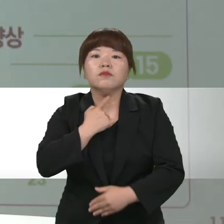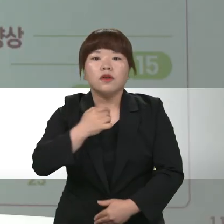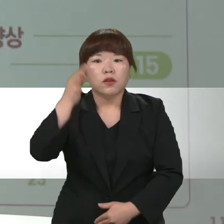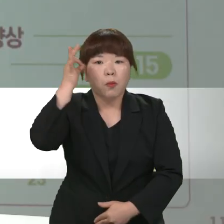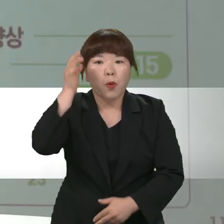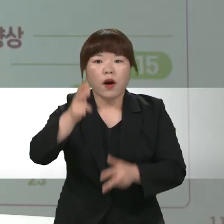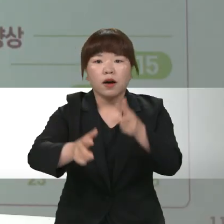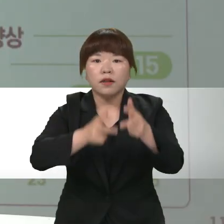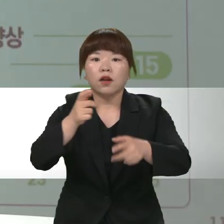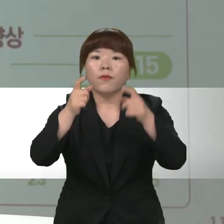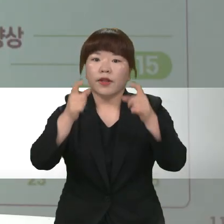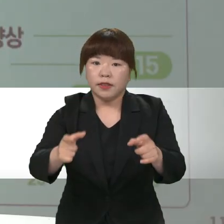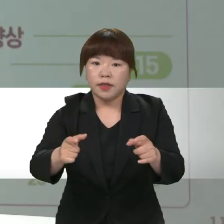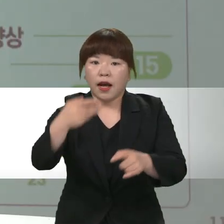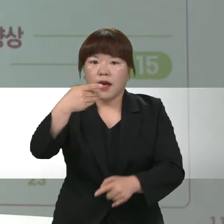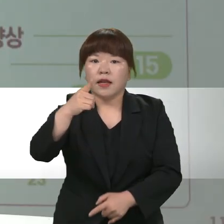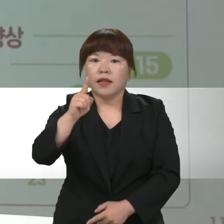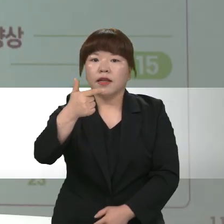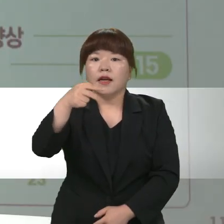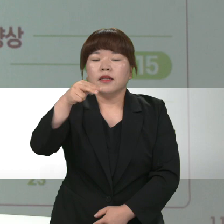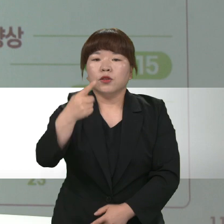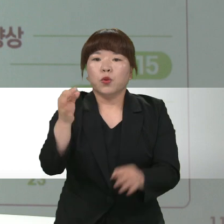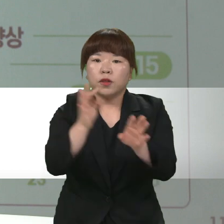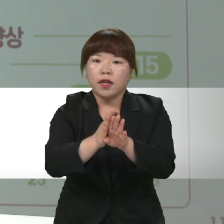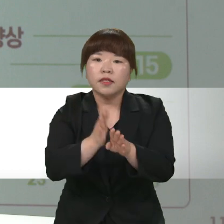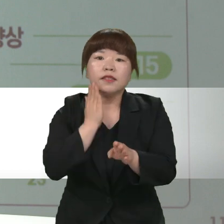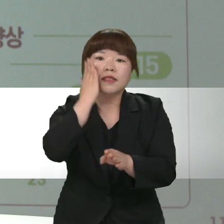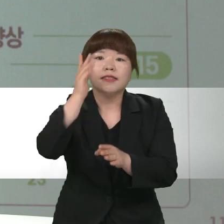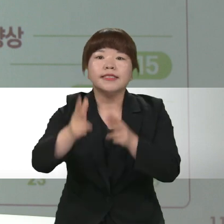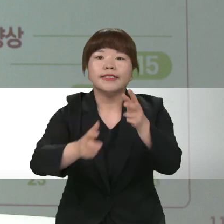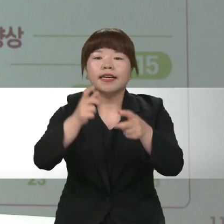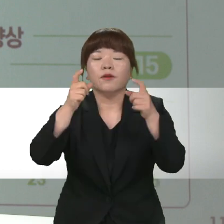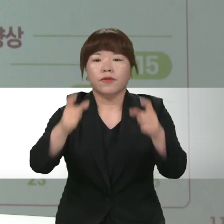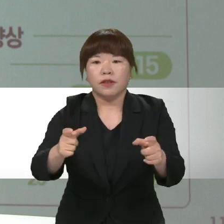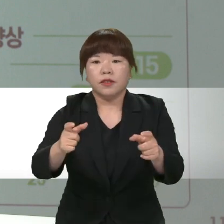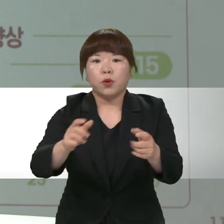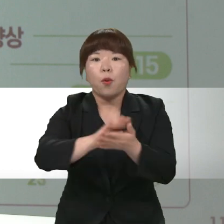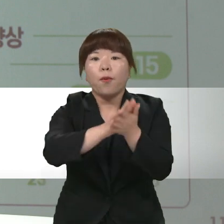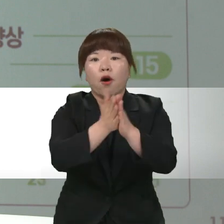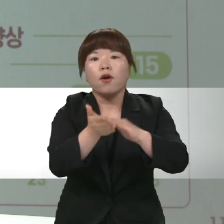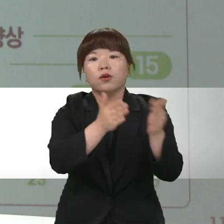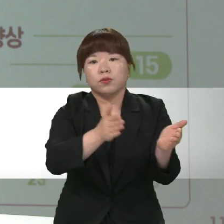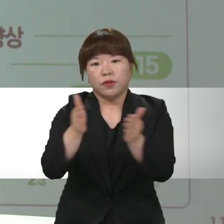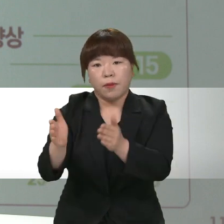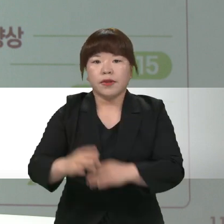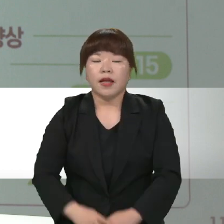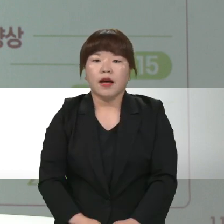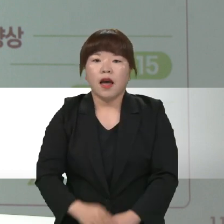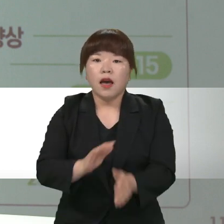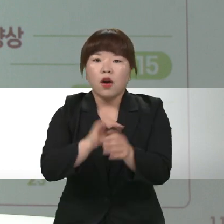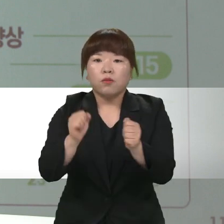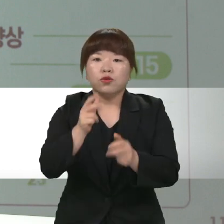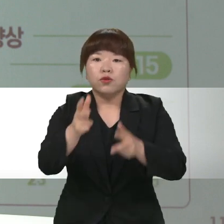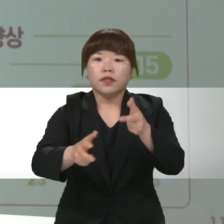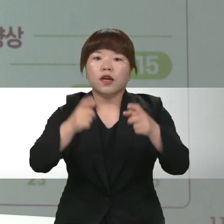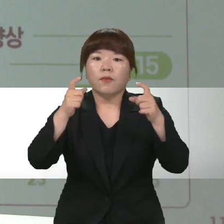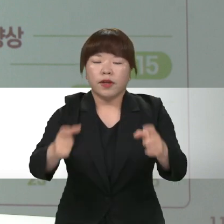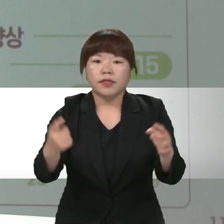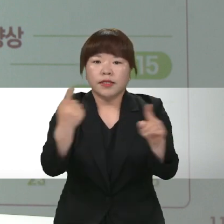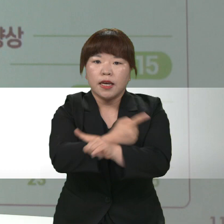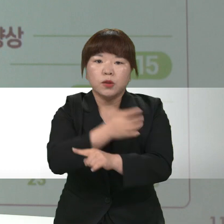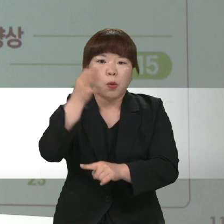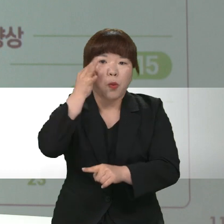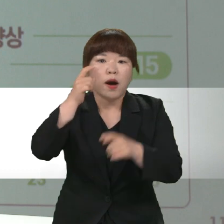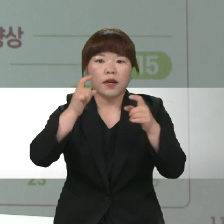포항의 산업단지가 탈 탄소 스마트 그린 상단으로 병사 할 준비해 나섰습니다 경북 산단 대개조 포항